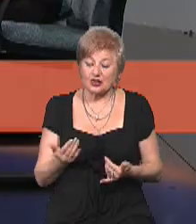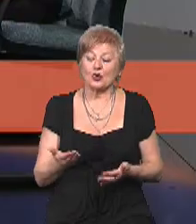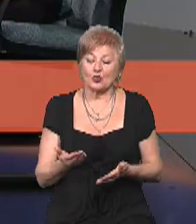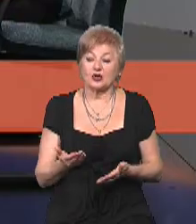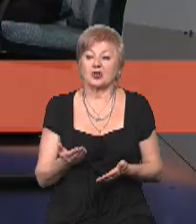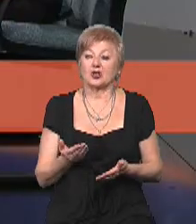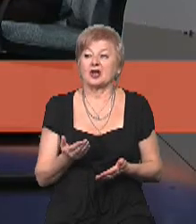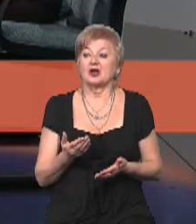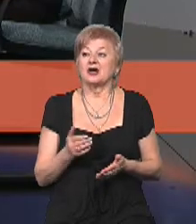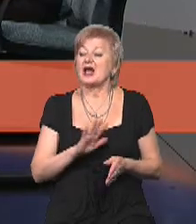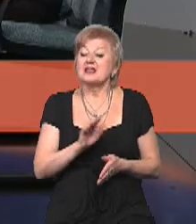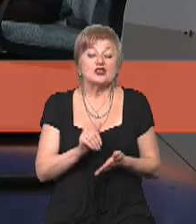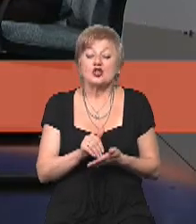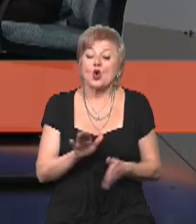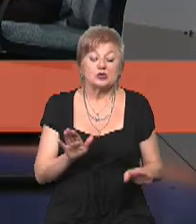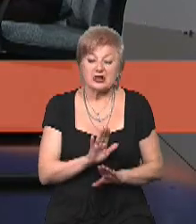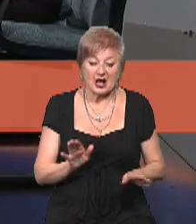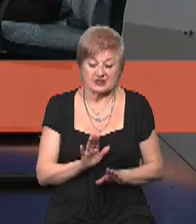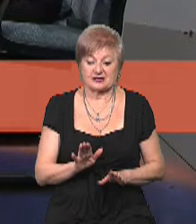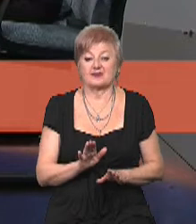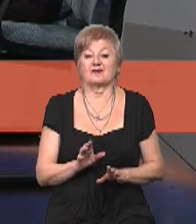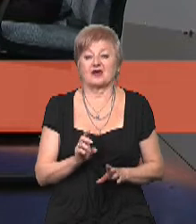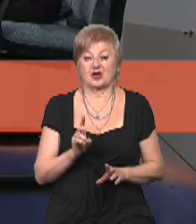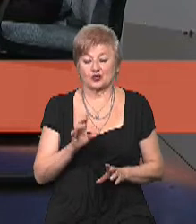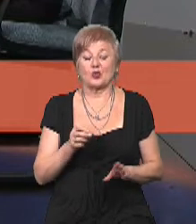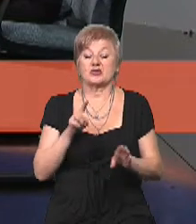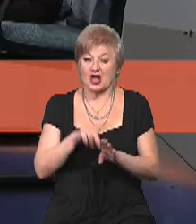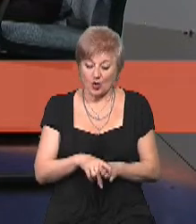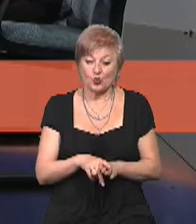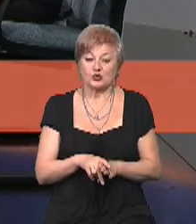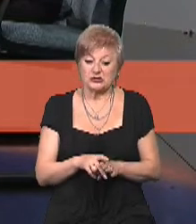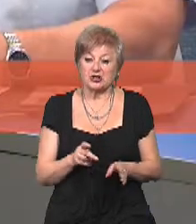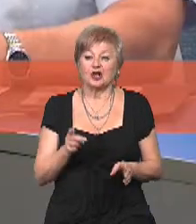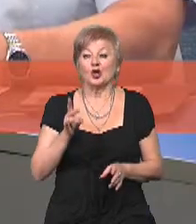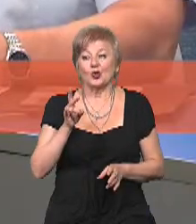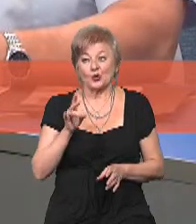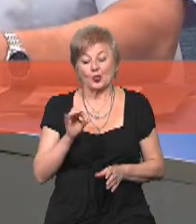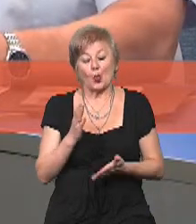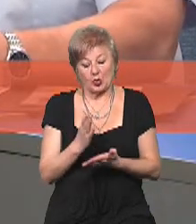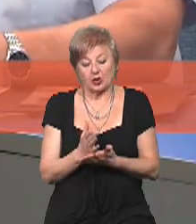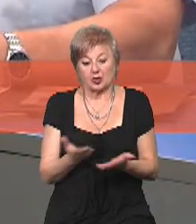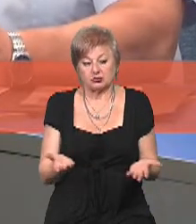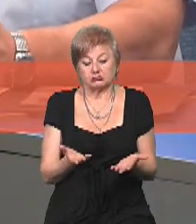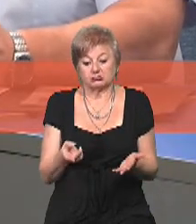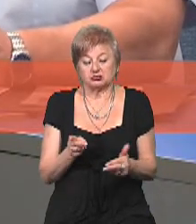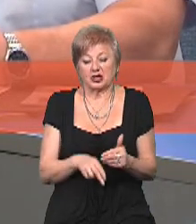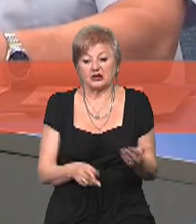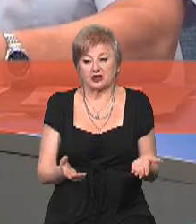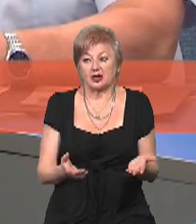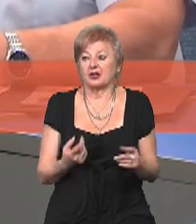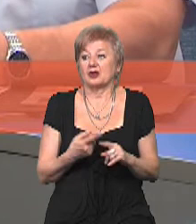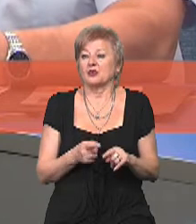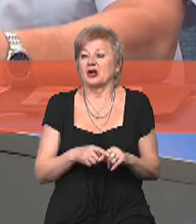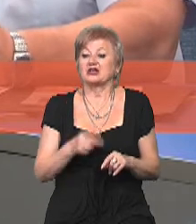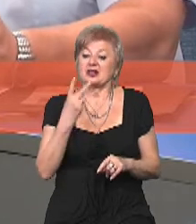подтвердил, не отказываются от определенной общественной нагрузки. Но всему же есть пределы. Поэтому те